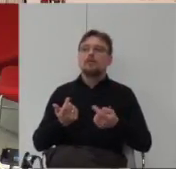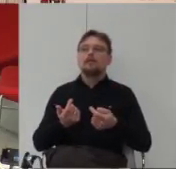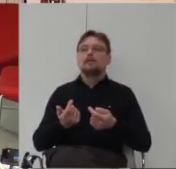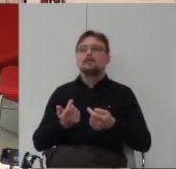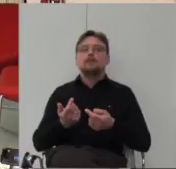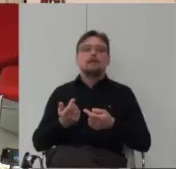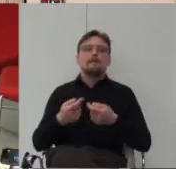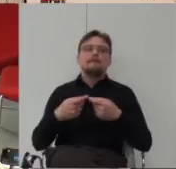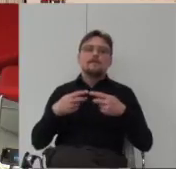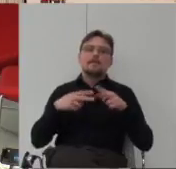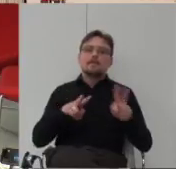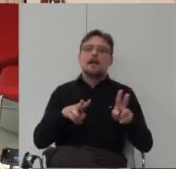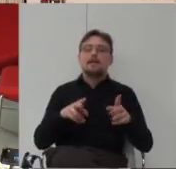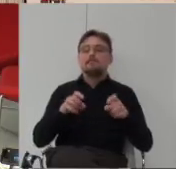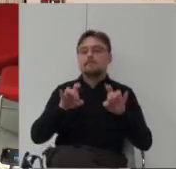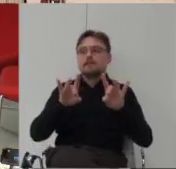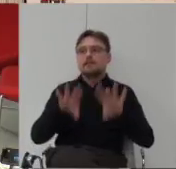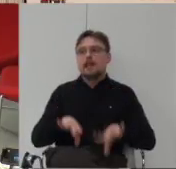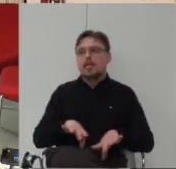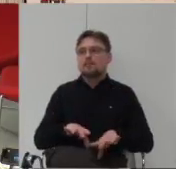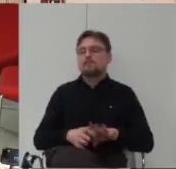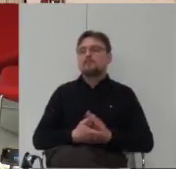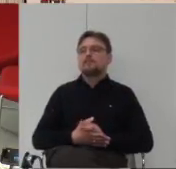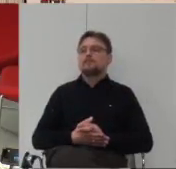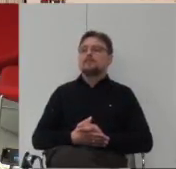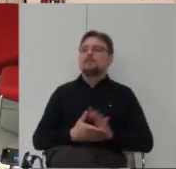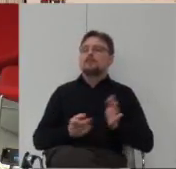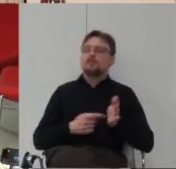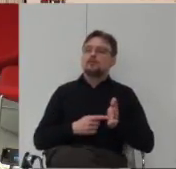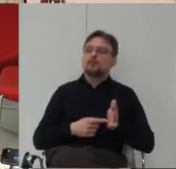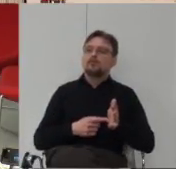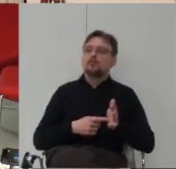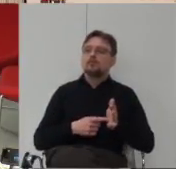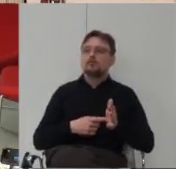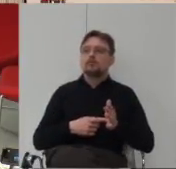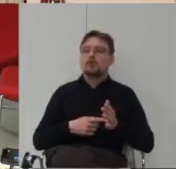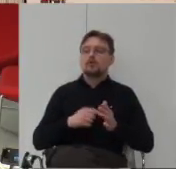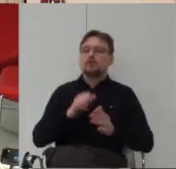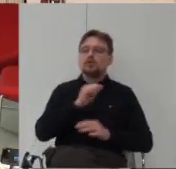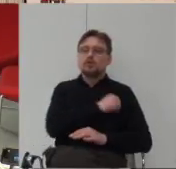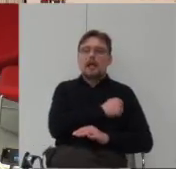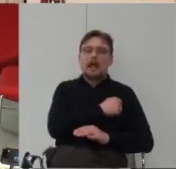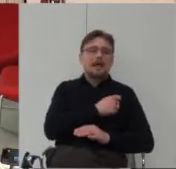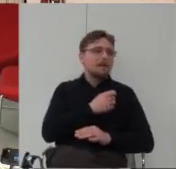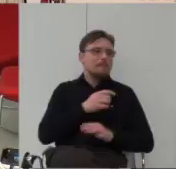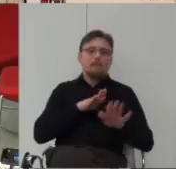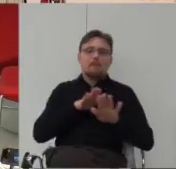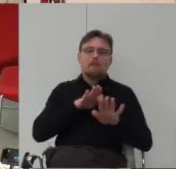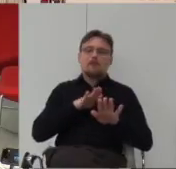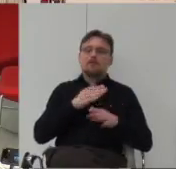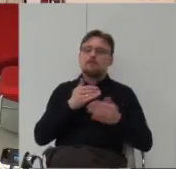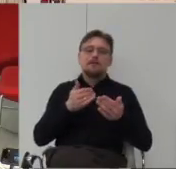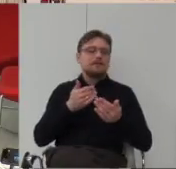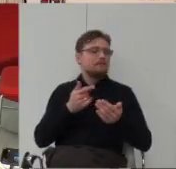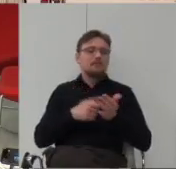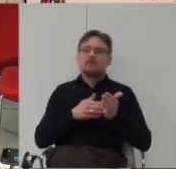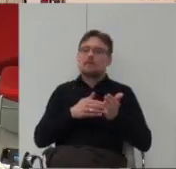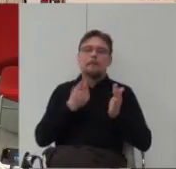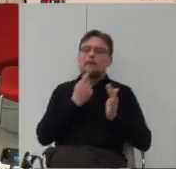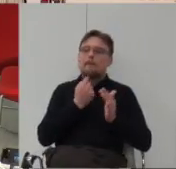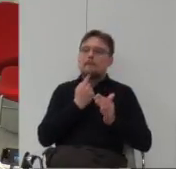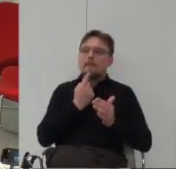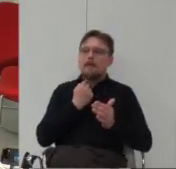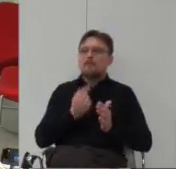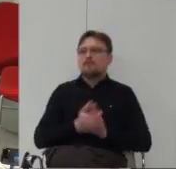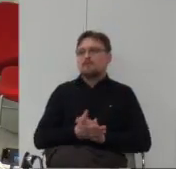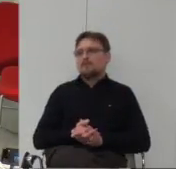kooperatywny sklepik. Taka szklarnia zajmuje minimum powierzchni zabudowy, co